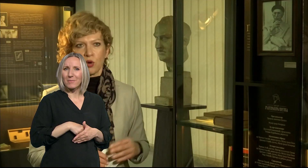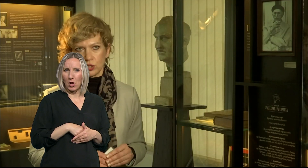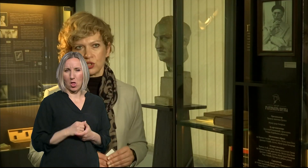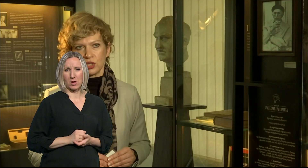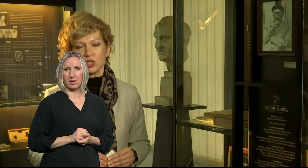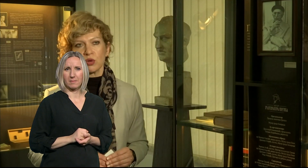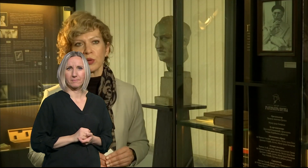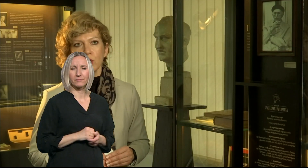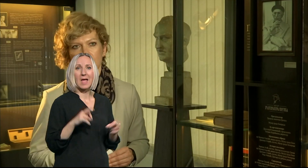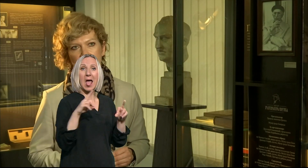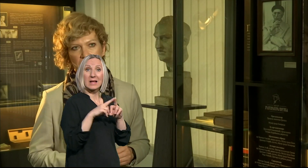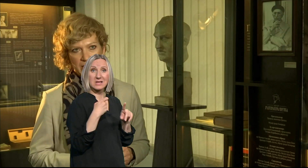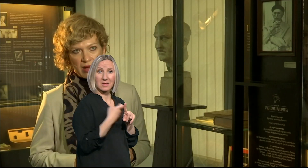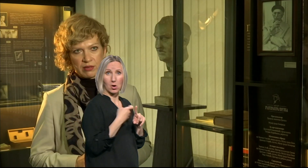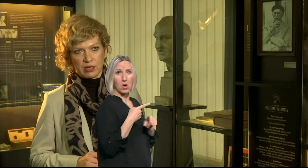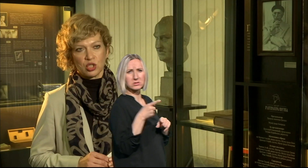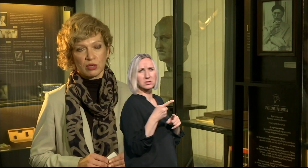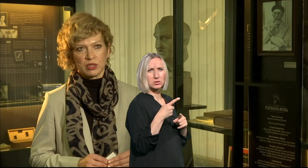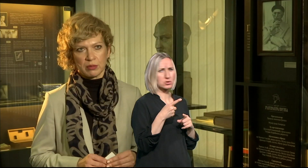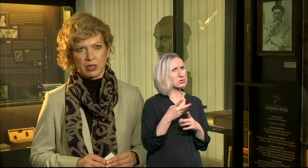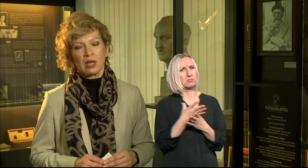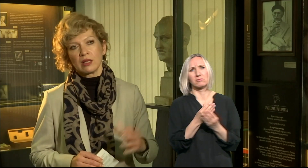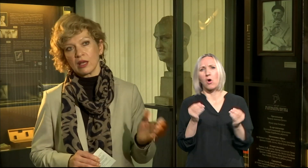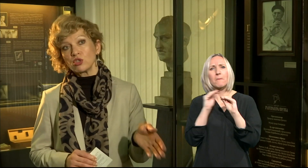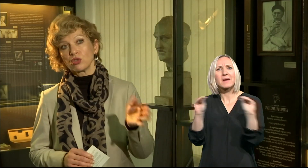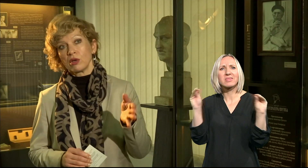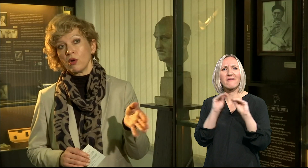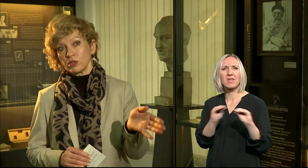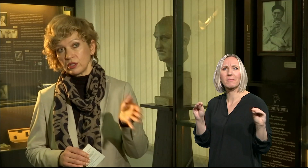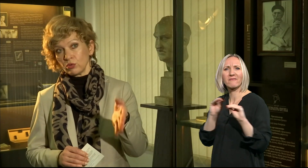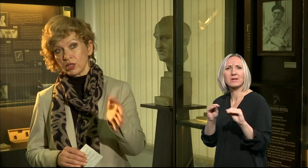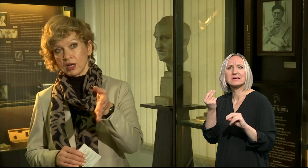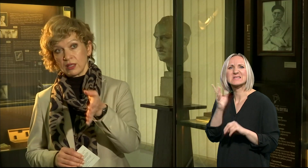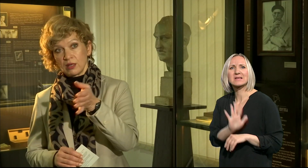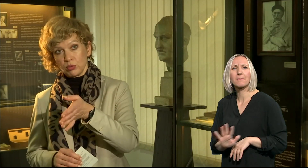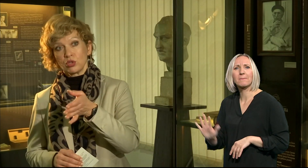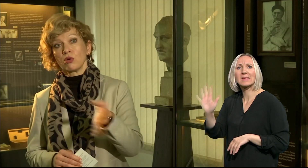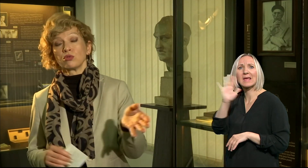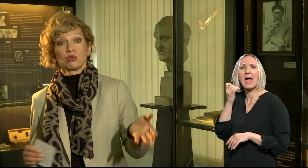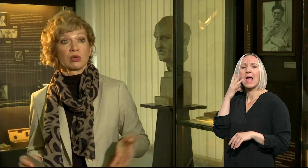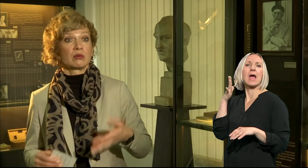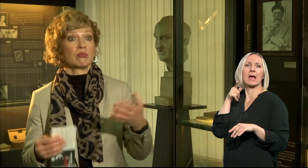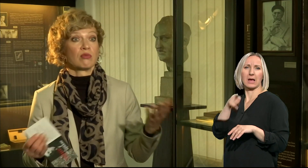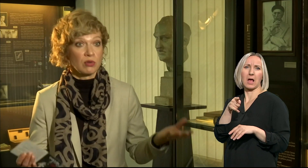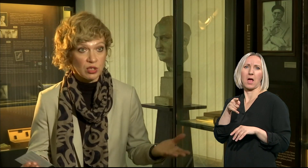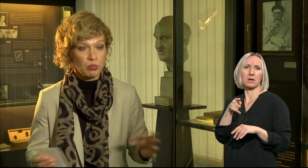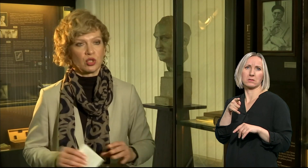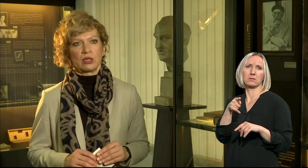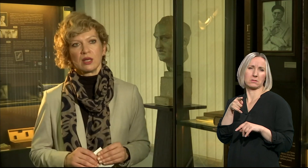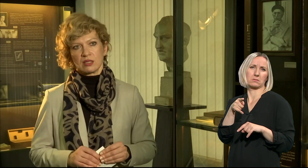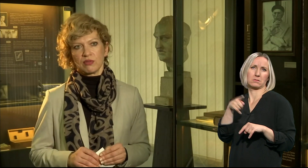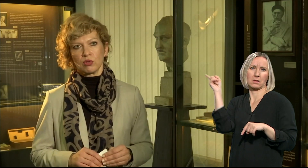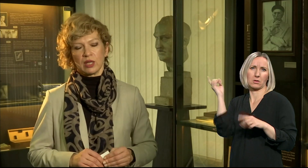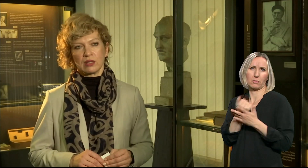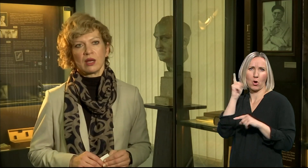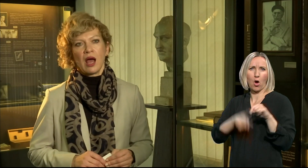Aleksandar Kostić je držao brojna predavanja širom Srbije, naročito od trenutka kada je napustio, odnosno kada je bukvalno izbačen